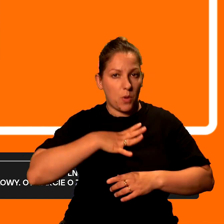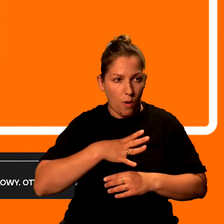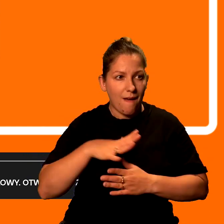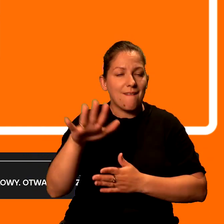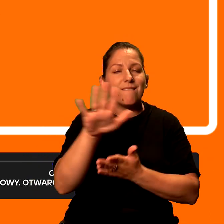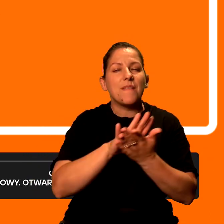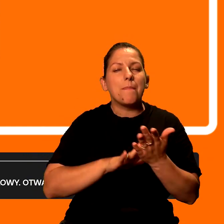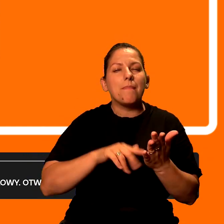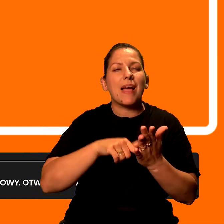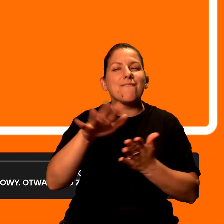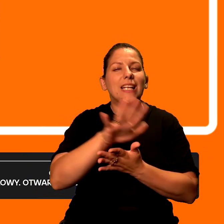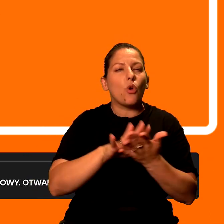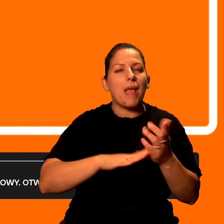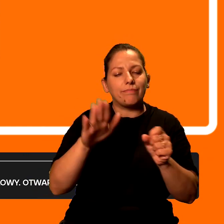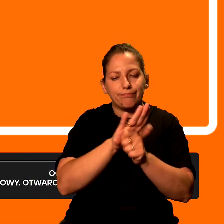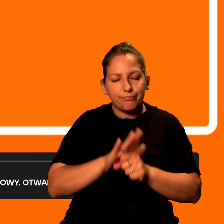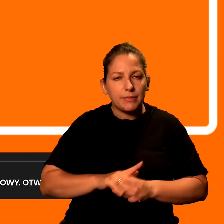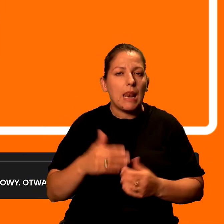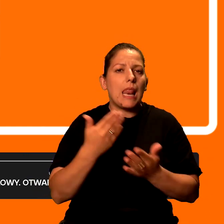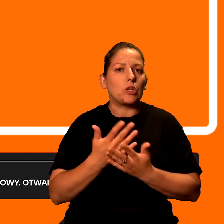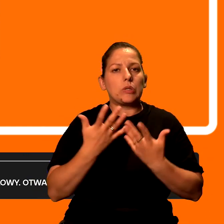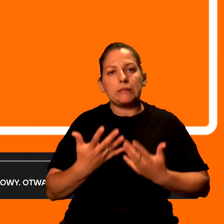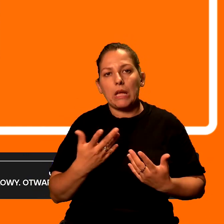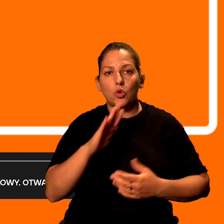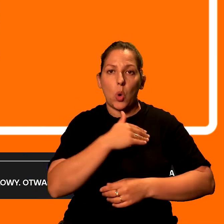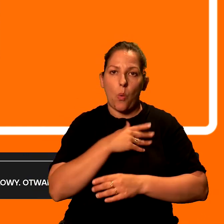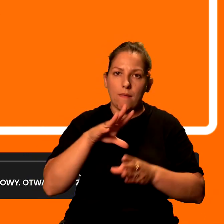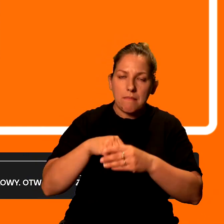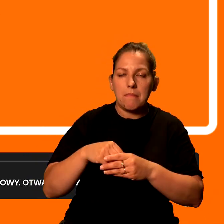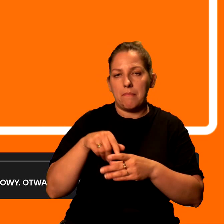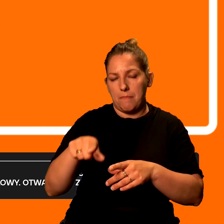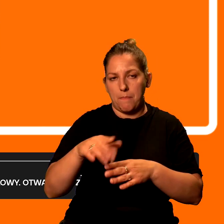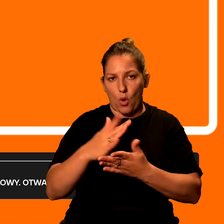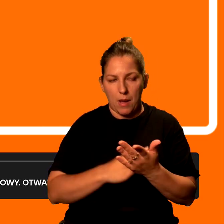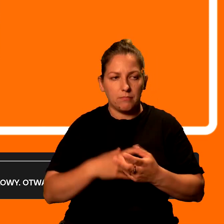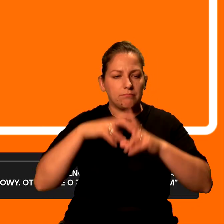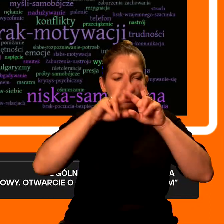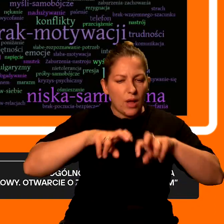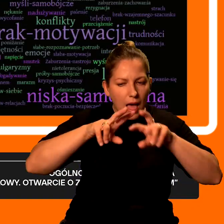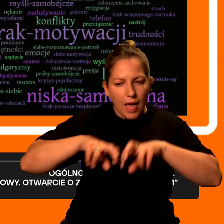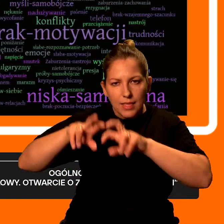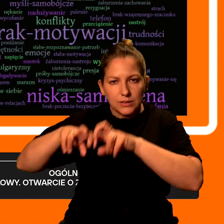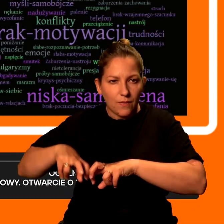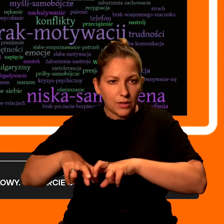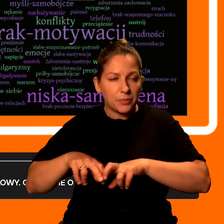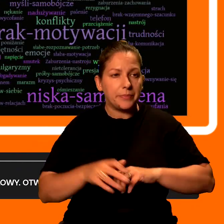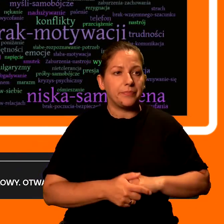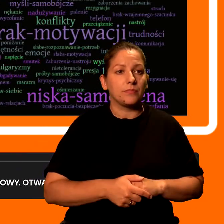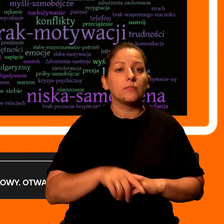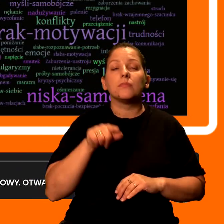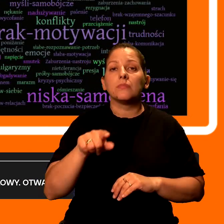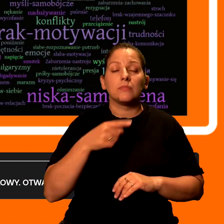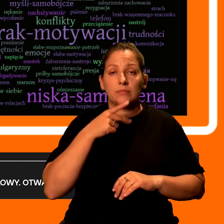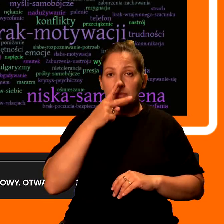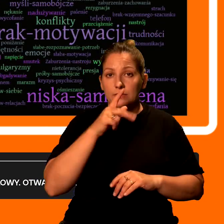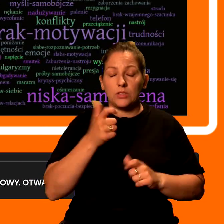taki kwestionariusz, w którym pisali, dlaczego w ogóle chcą, żeby ich szkoła brała udział w programie. Przeanalizowaliśmy te wpisy i to, co